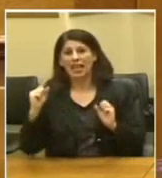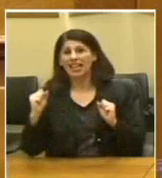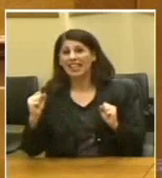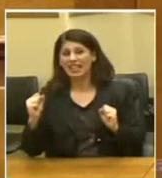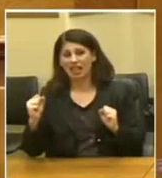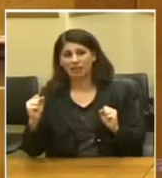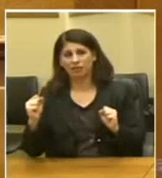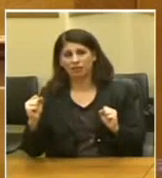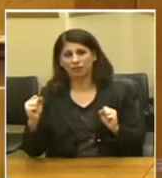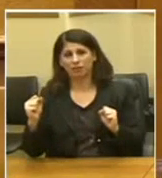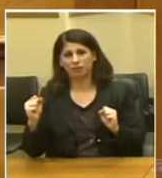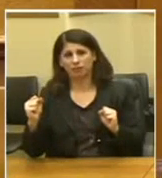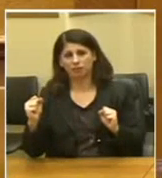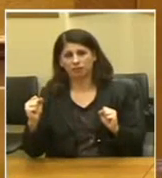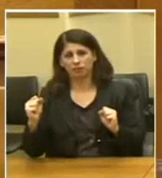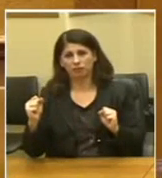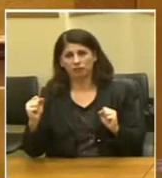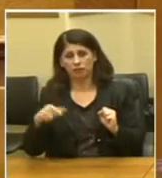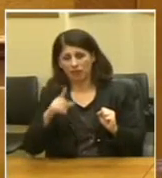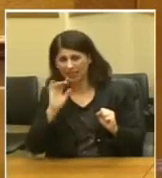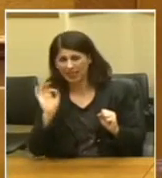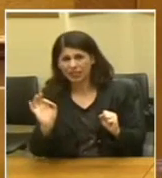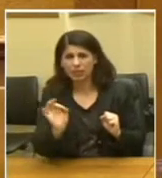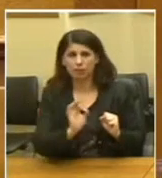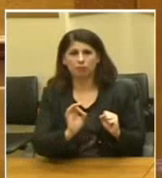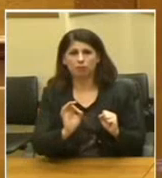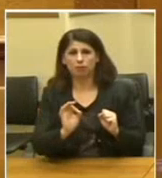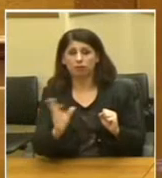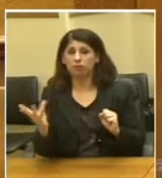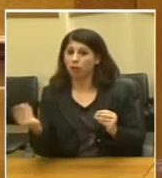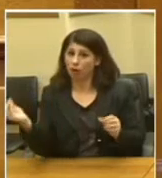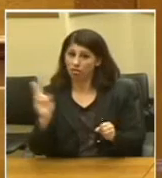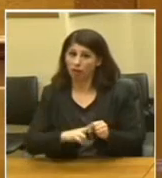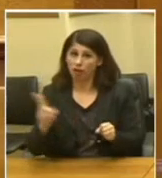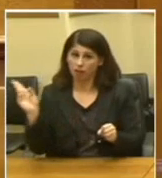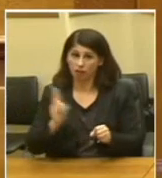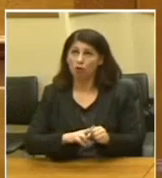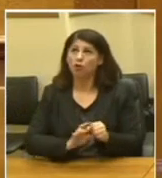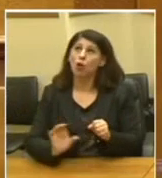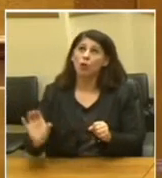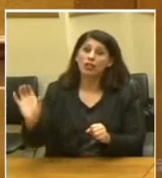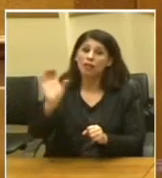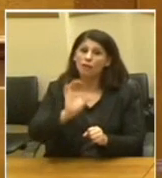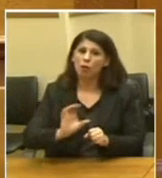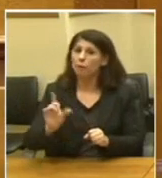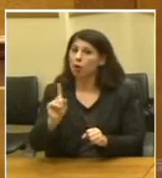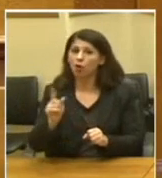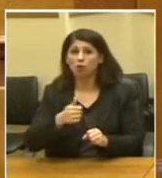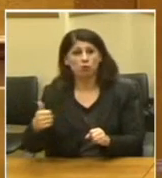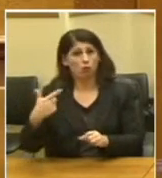και μια γρίπη, θανατηφόρο σε όλη την Ευρώπη, όχι μόνο στην